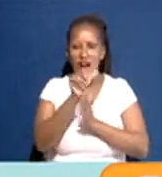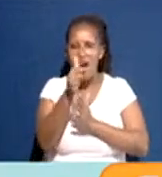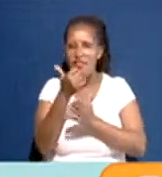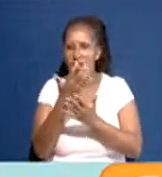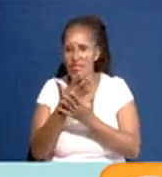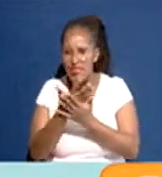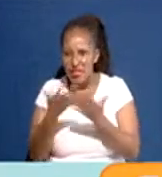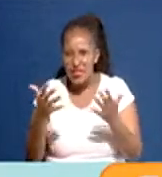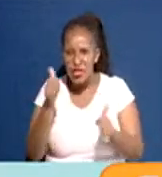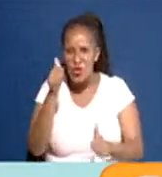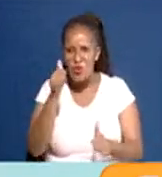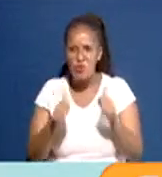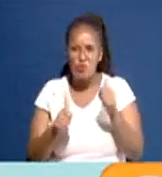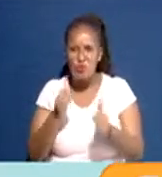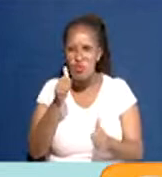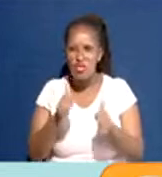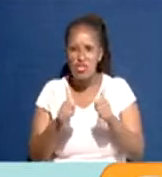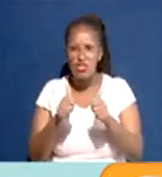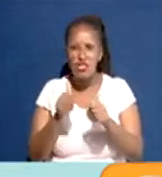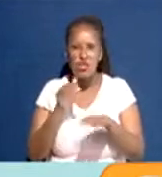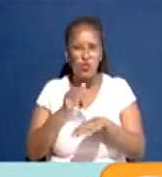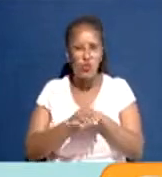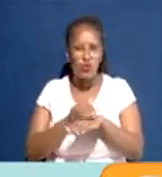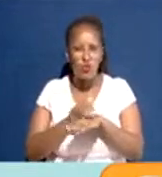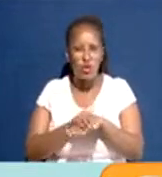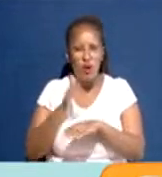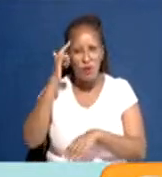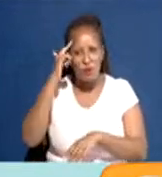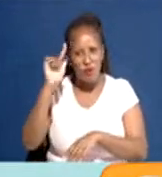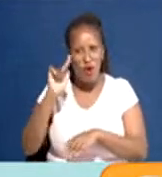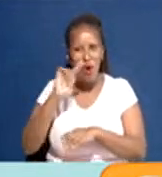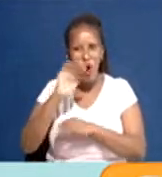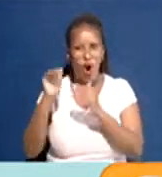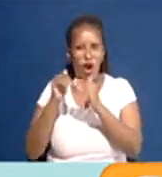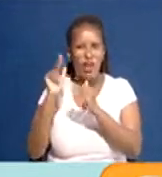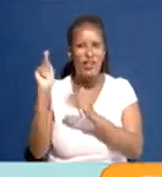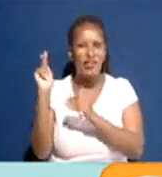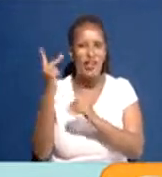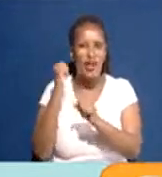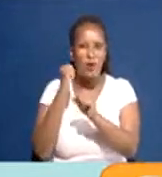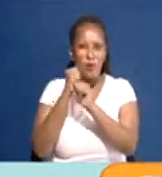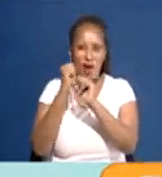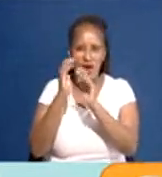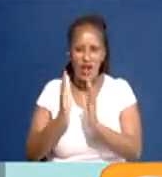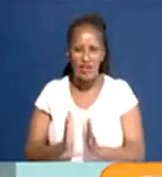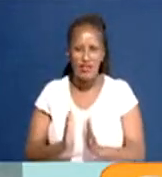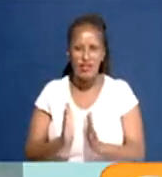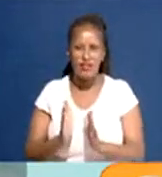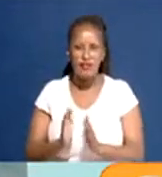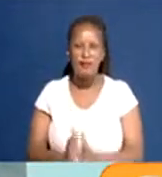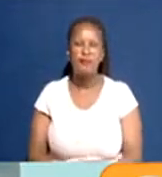yale mambo ambayo yatafaa wafanyikazi wa taifa letu la Kenya.